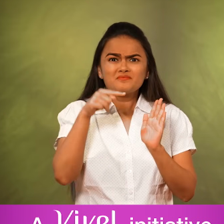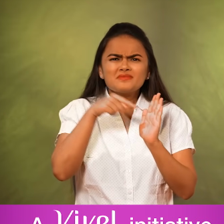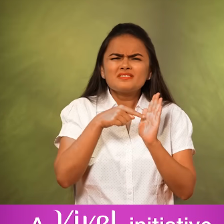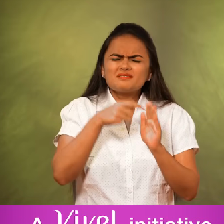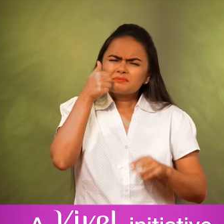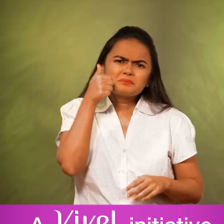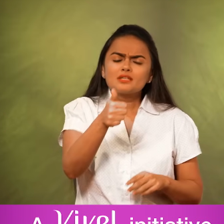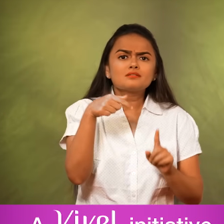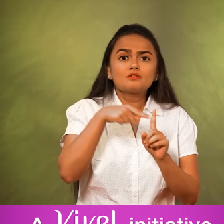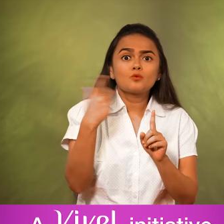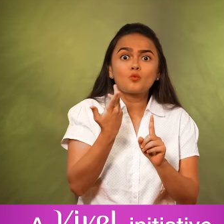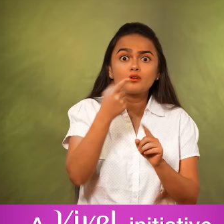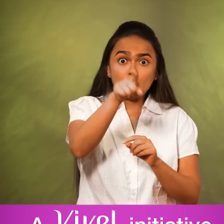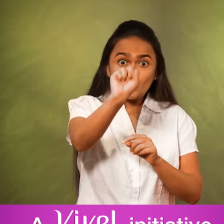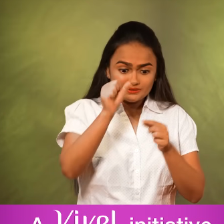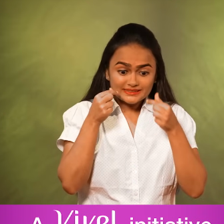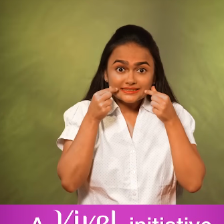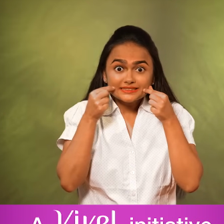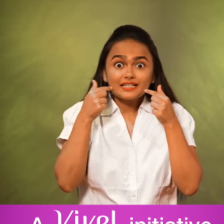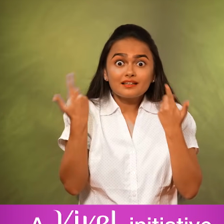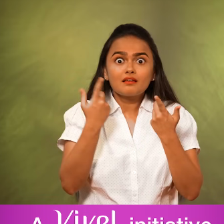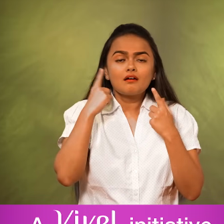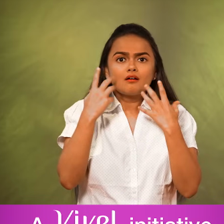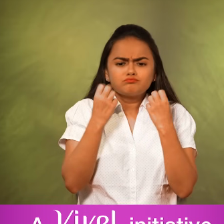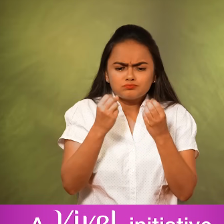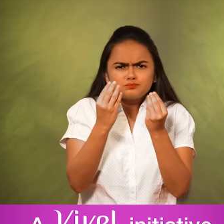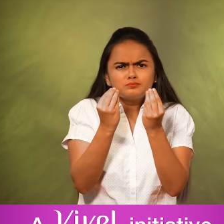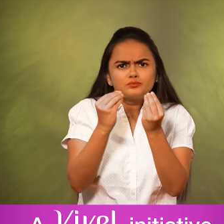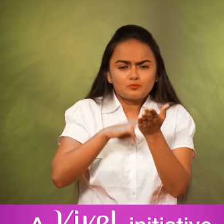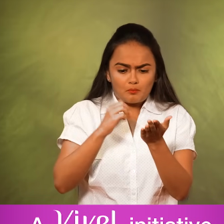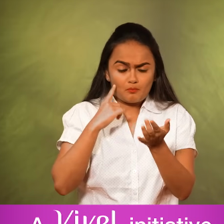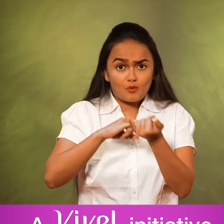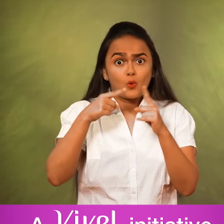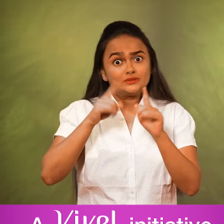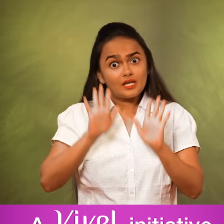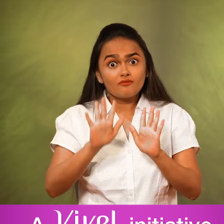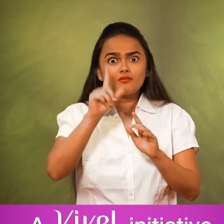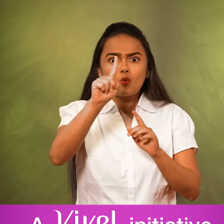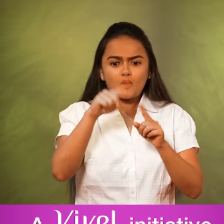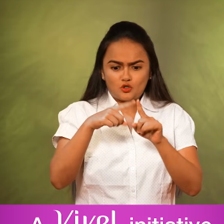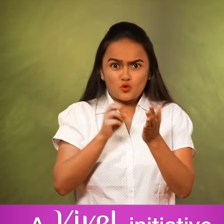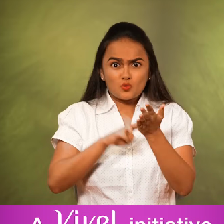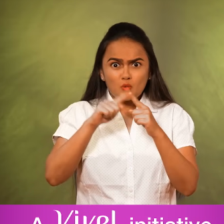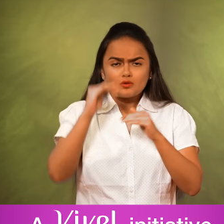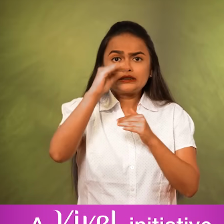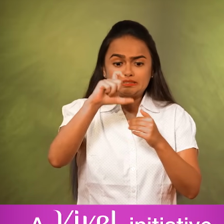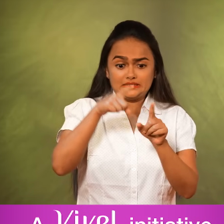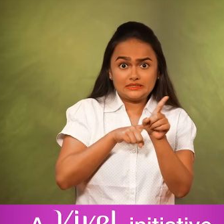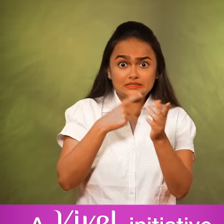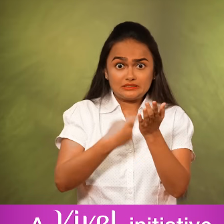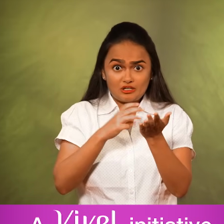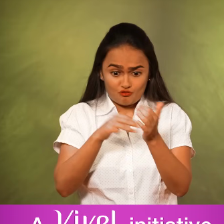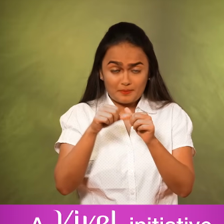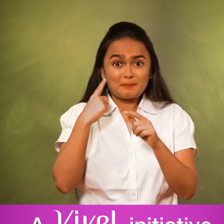brand. I'm using this. इसकी सबसे अच्छी बात ये है कि ये आपकी स्किन को मॉइस्चराइज करता है. एक टोनर जो आपकी